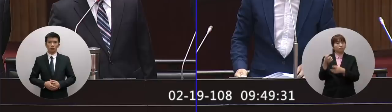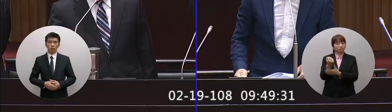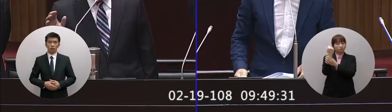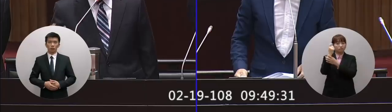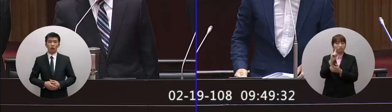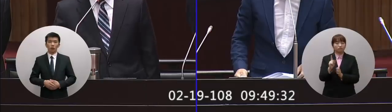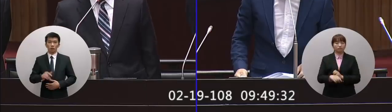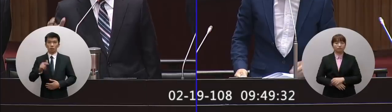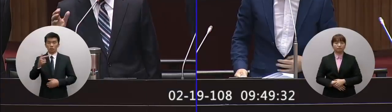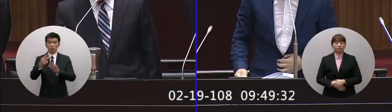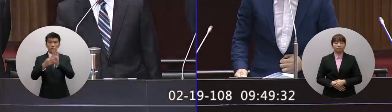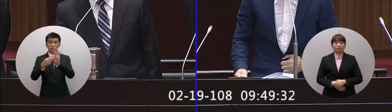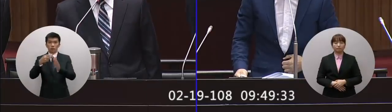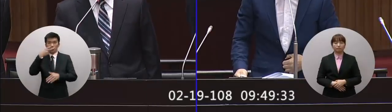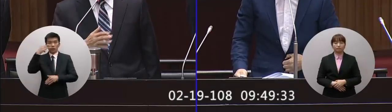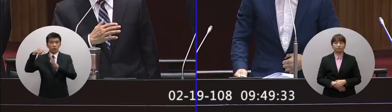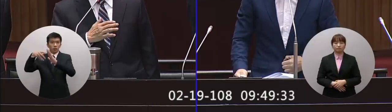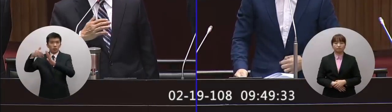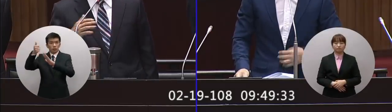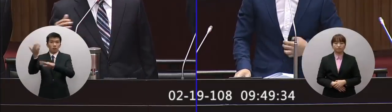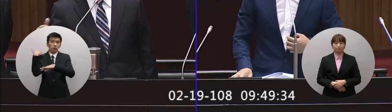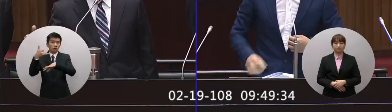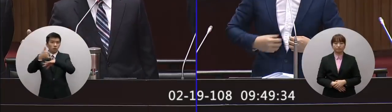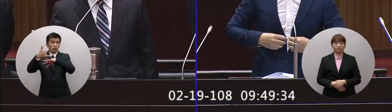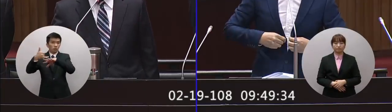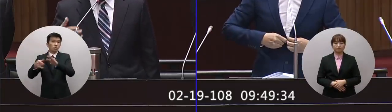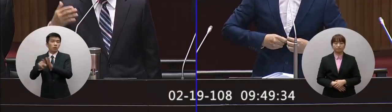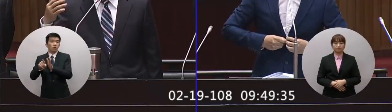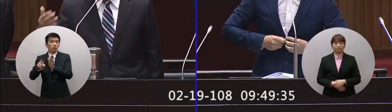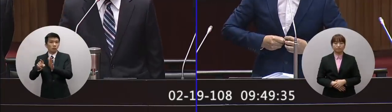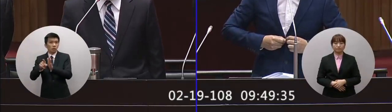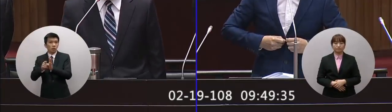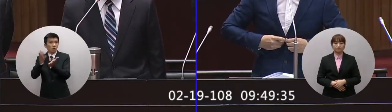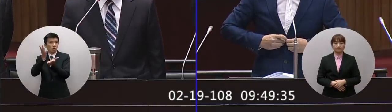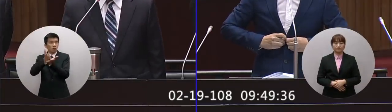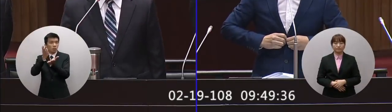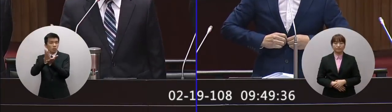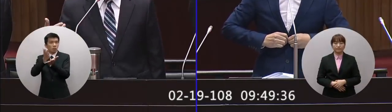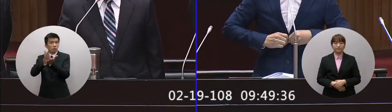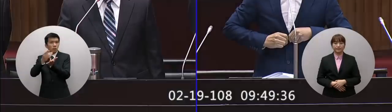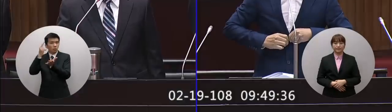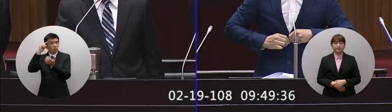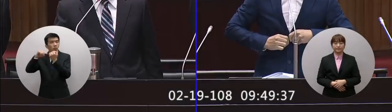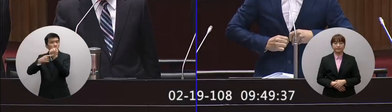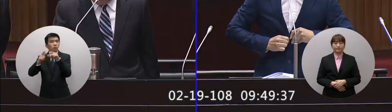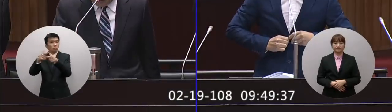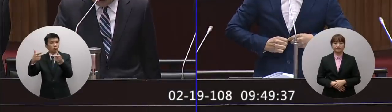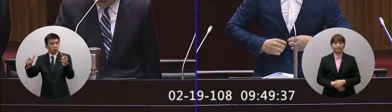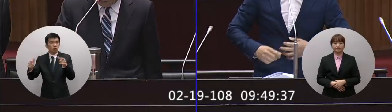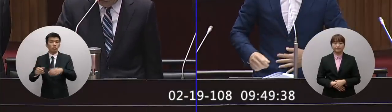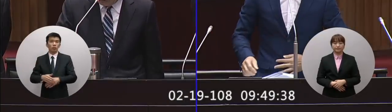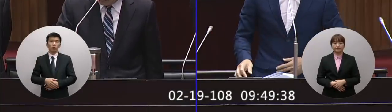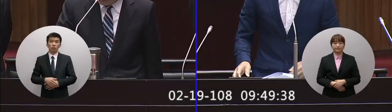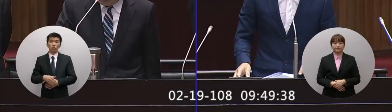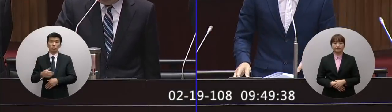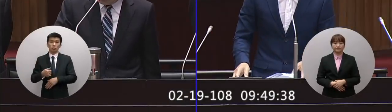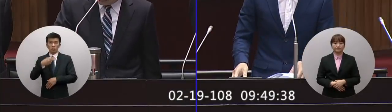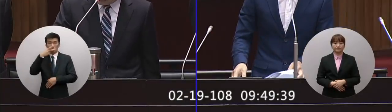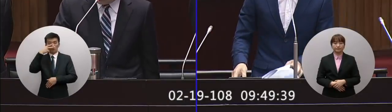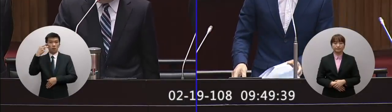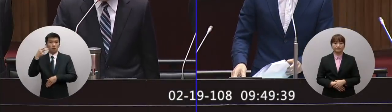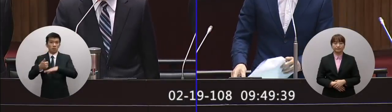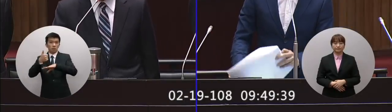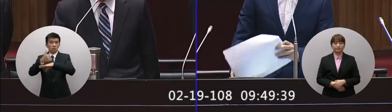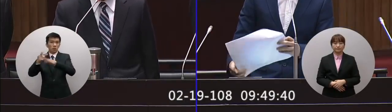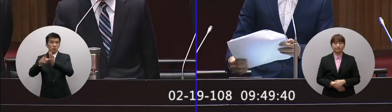不，赖院长在卸任的时候，他发表的很多的想法，他是总结赖院长执政